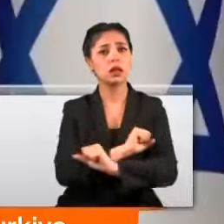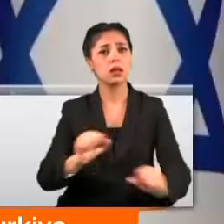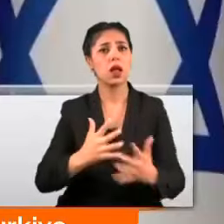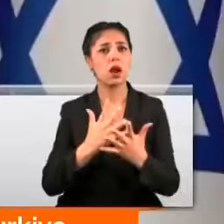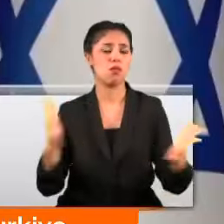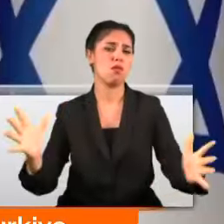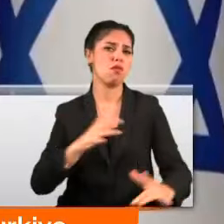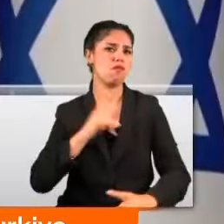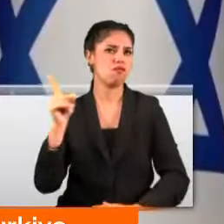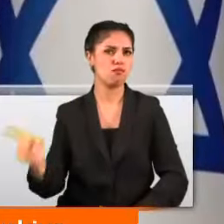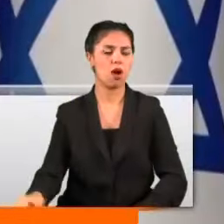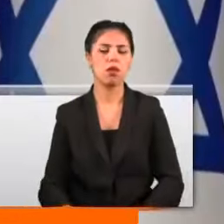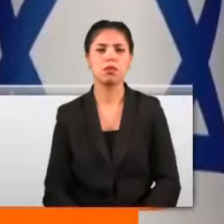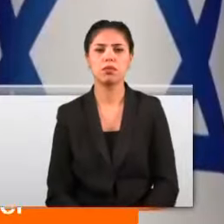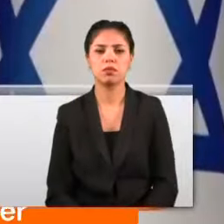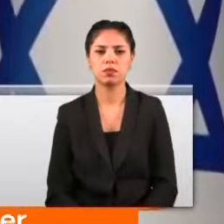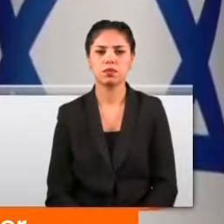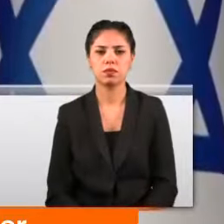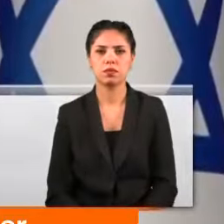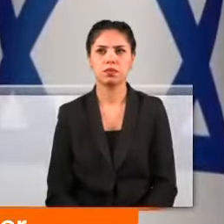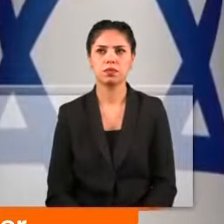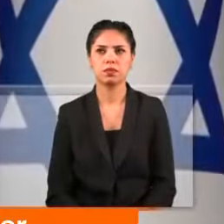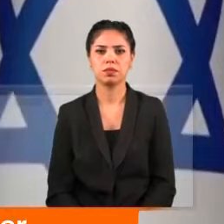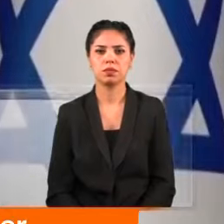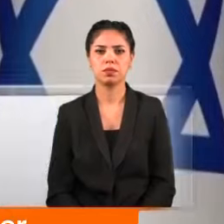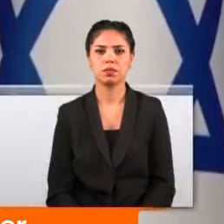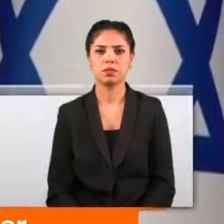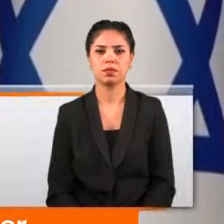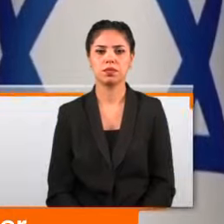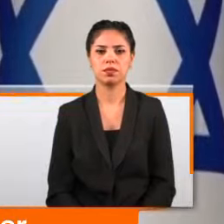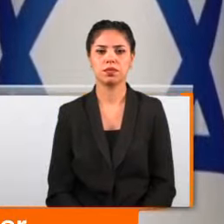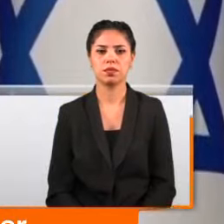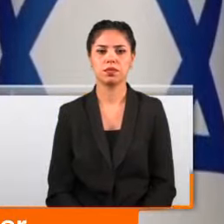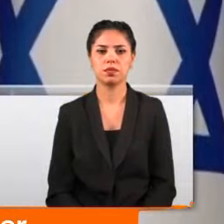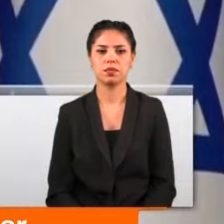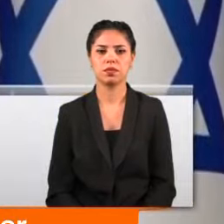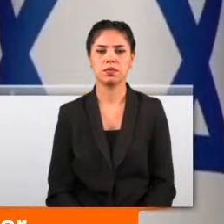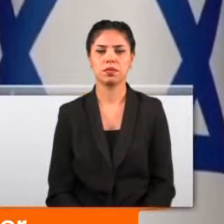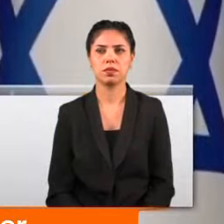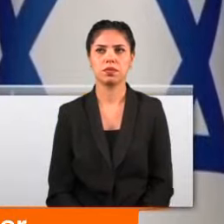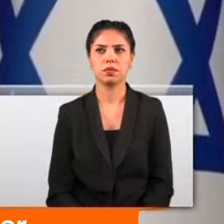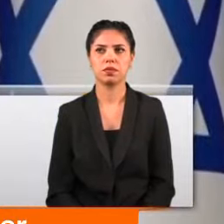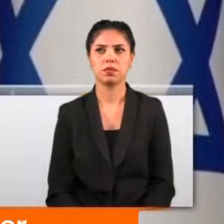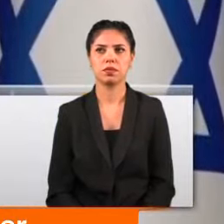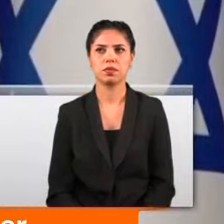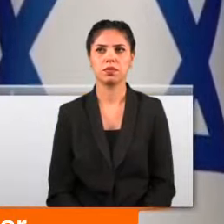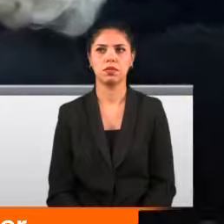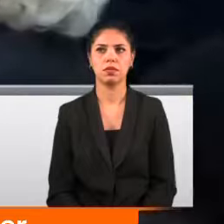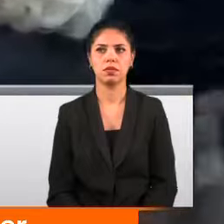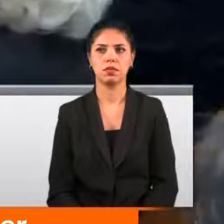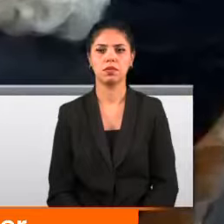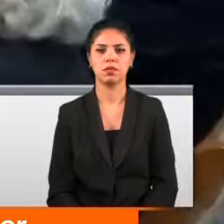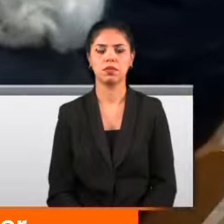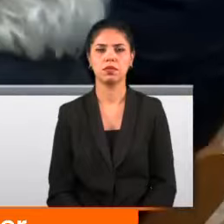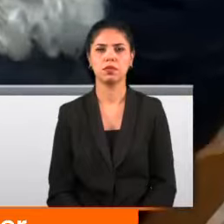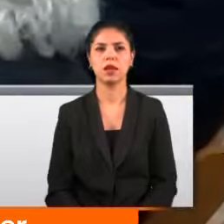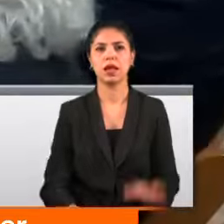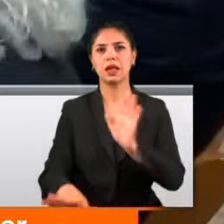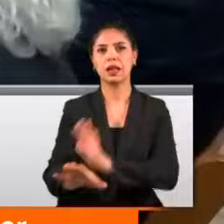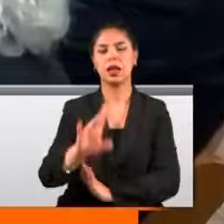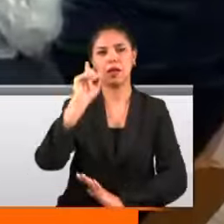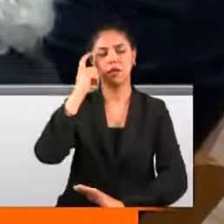yüksek. Netanyahu'nun kararları acı veren duruma yol açtı. Seçim tarihi belirle. İnsanlarımızın paramparça olmalarına izin verme. Aşırı sağcı